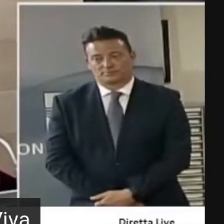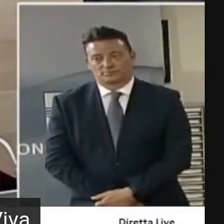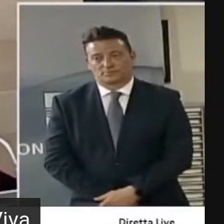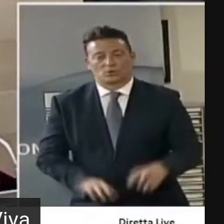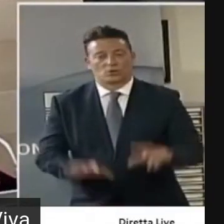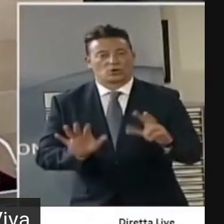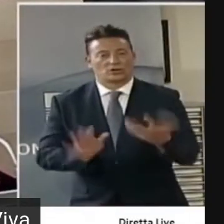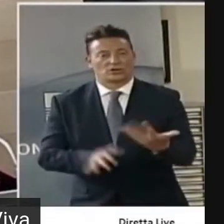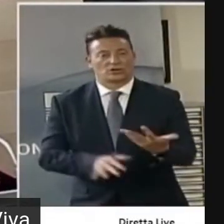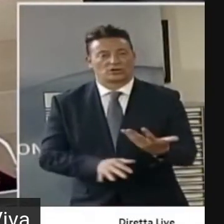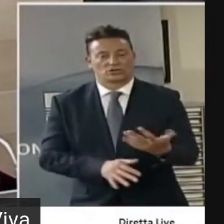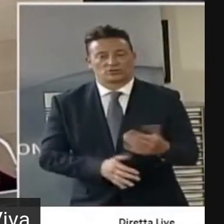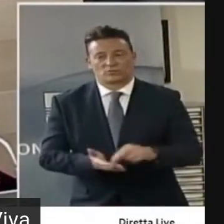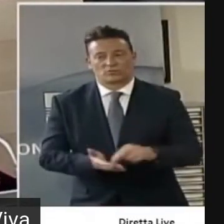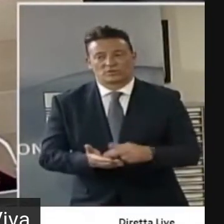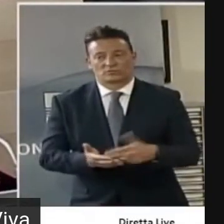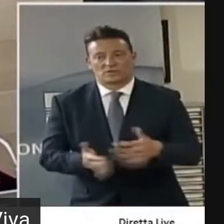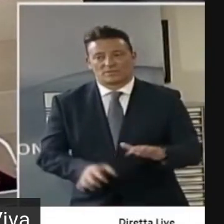l'85. Votazione aperta.